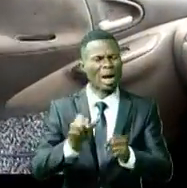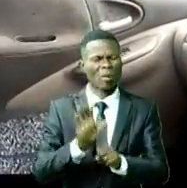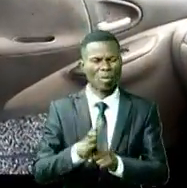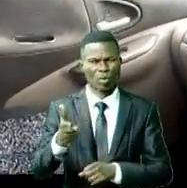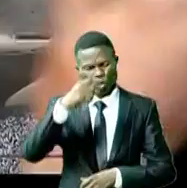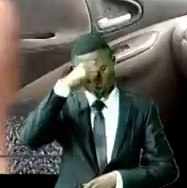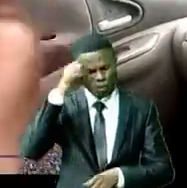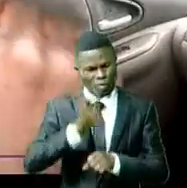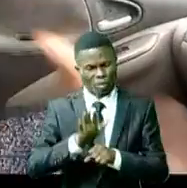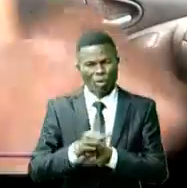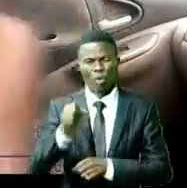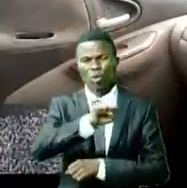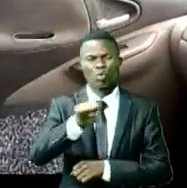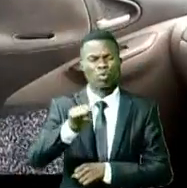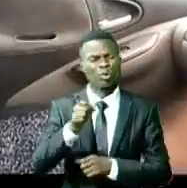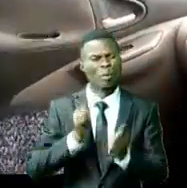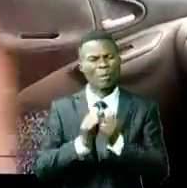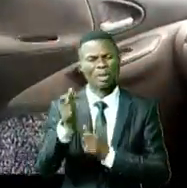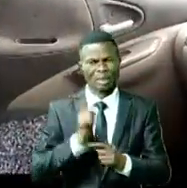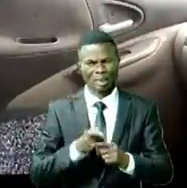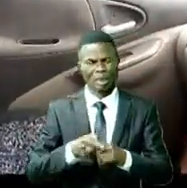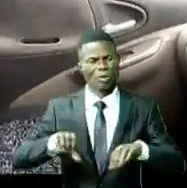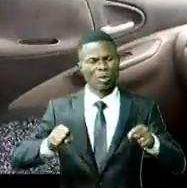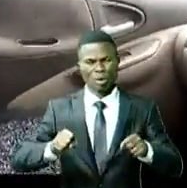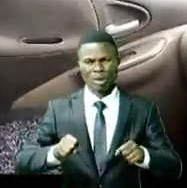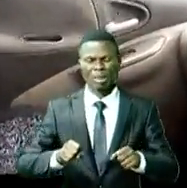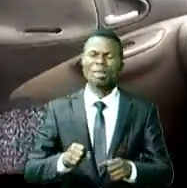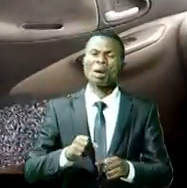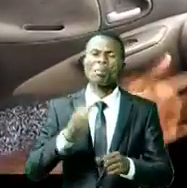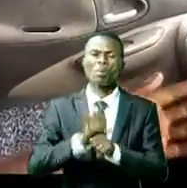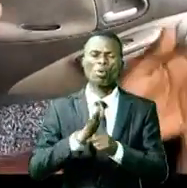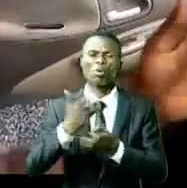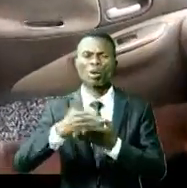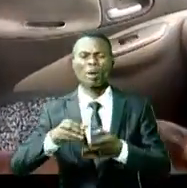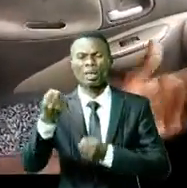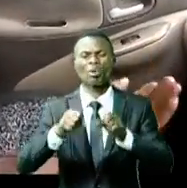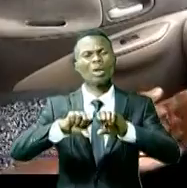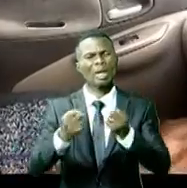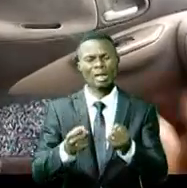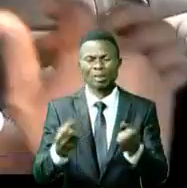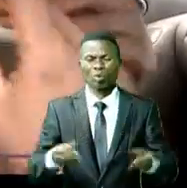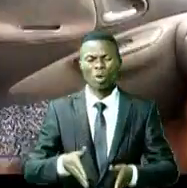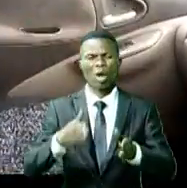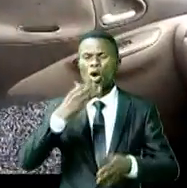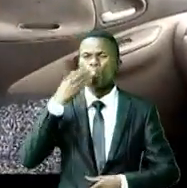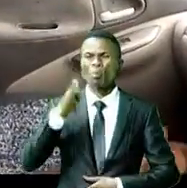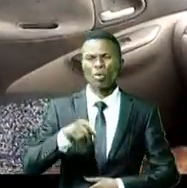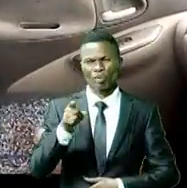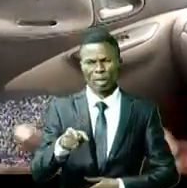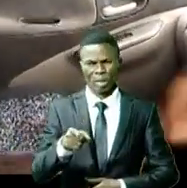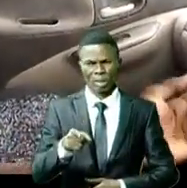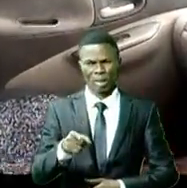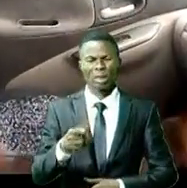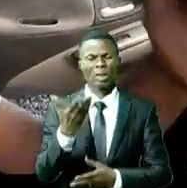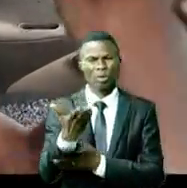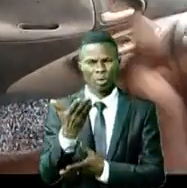Nous souffrons avec nos véhicules, les rotules et les lames se cassent à cause de l'état de cette route de Manzengele, alors qu'elle est